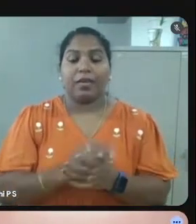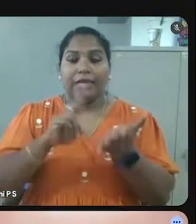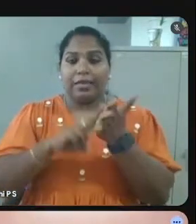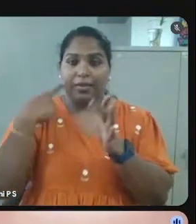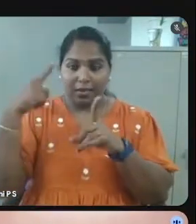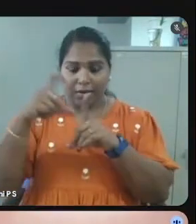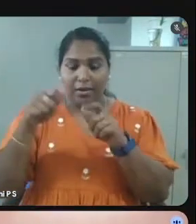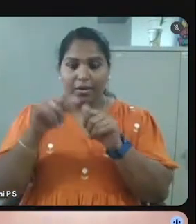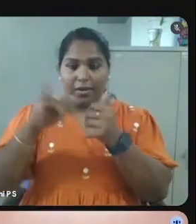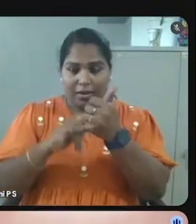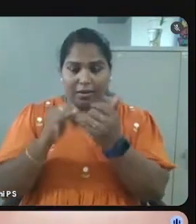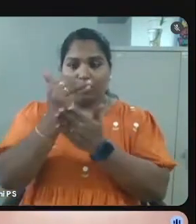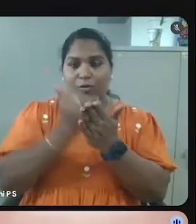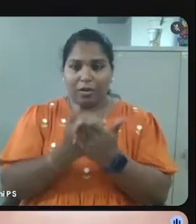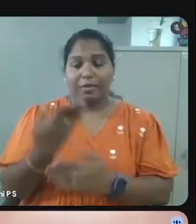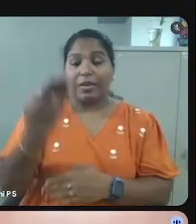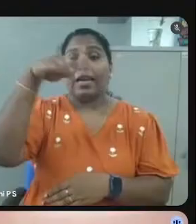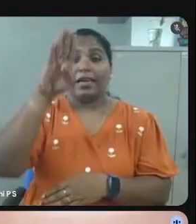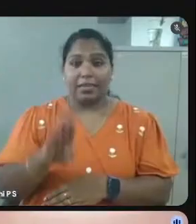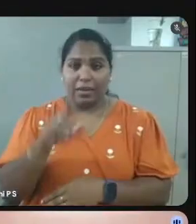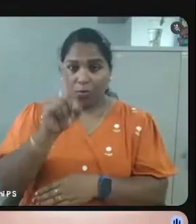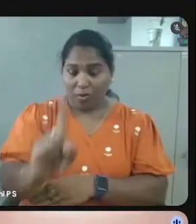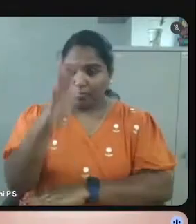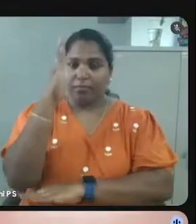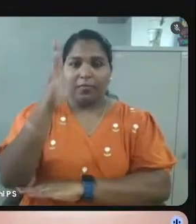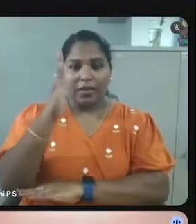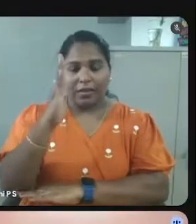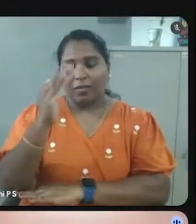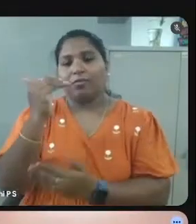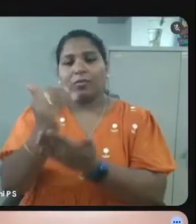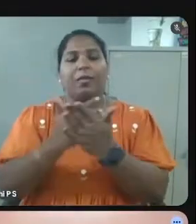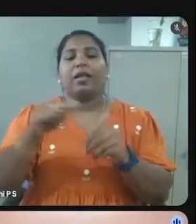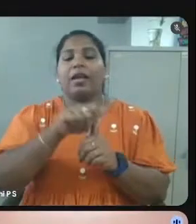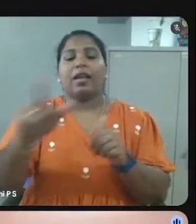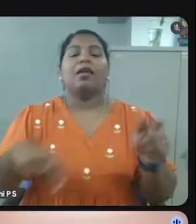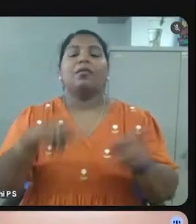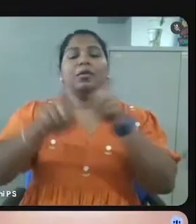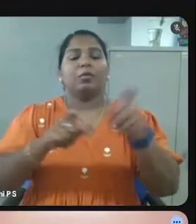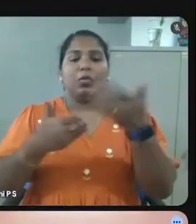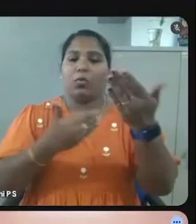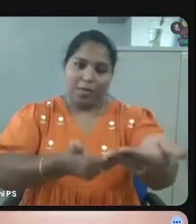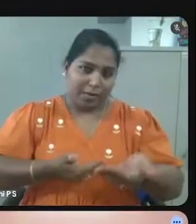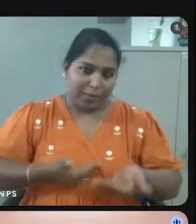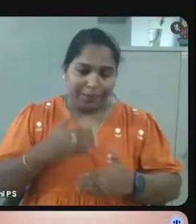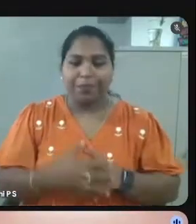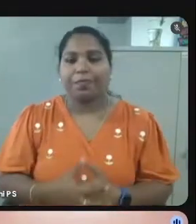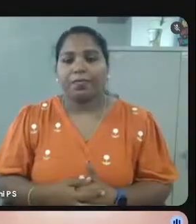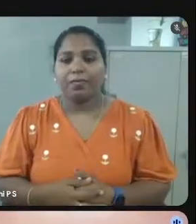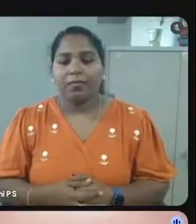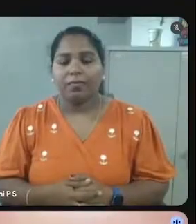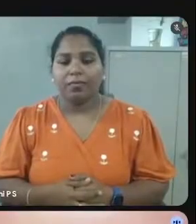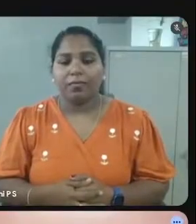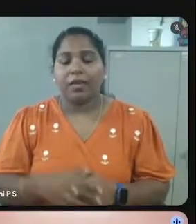91ാമത്തെ നിഷ് ഓൺലൈൻ ഇന്ററാക്റ്റീവ് ഡിസബിലിറ്റി അവയർനെസ് സെമിനാറിലേക്ക് ഏവർക്കും സ്വാഗതം.